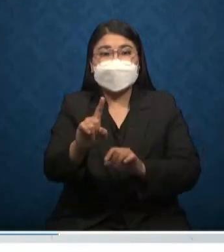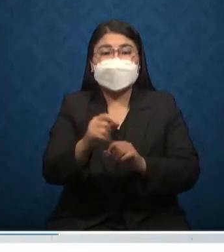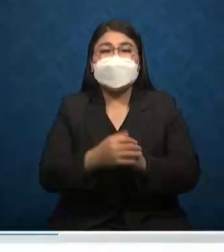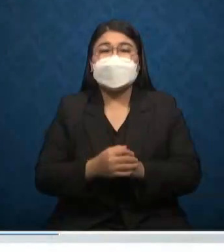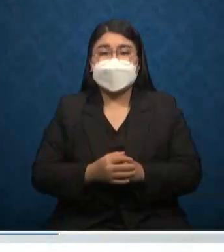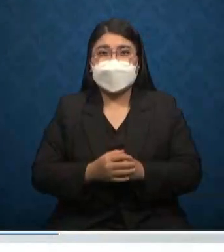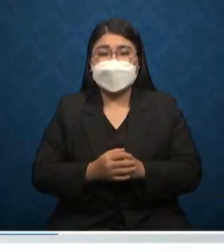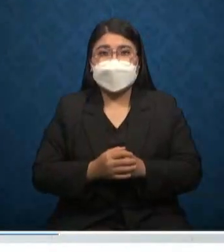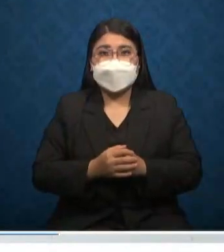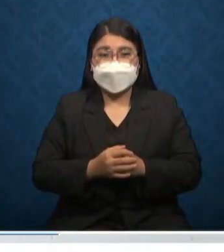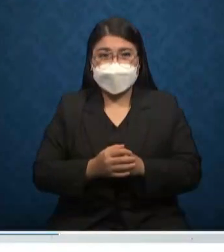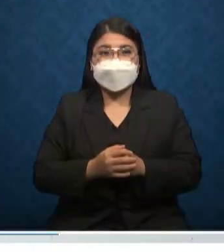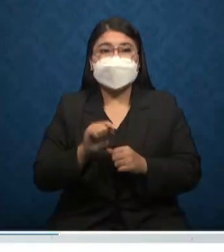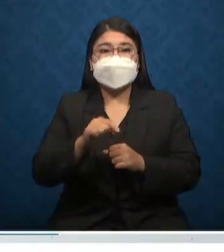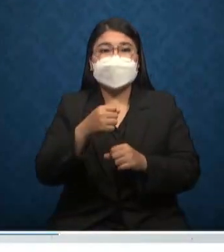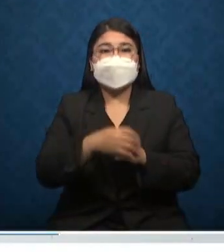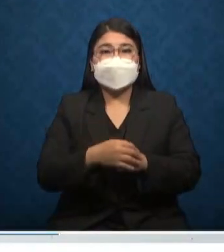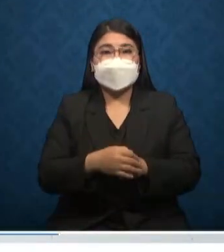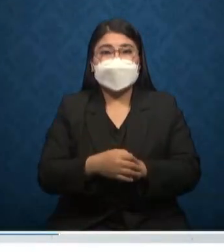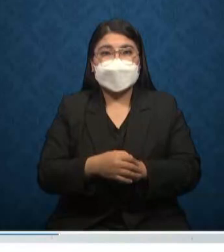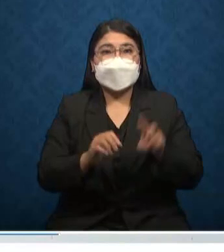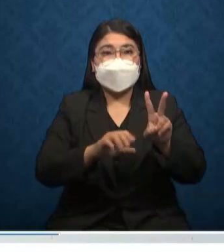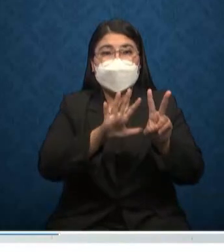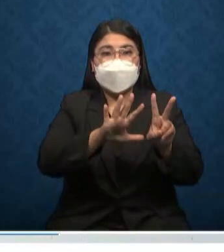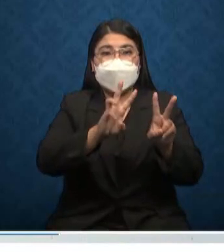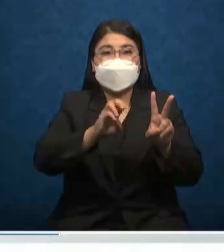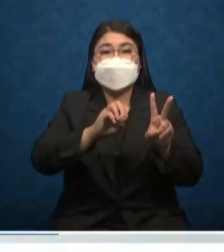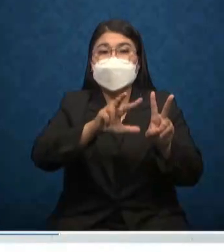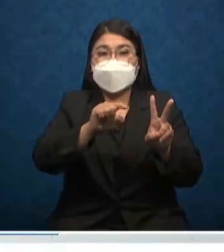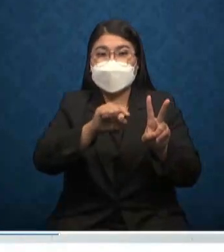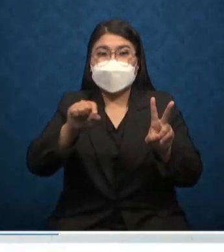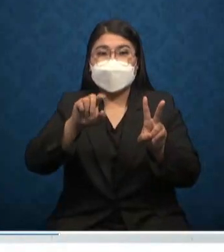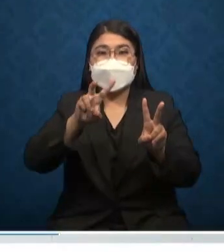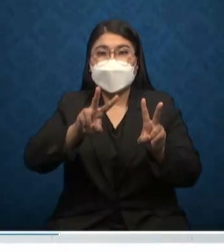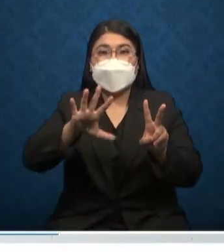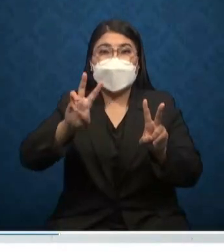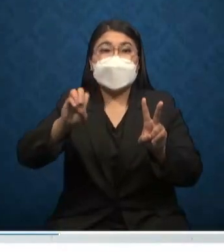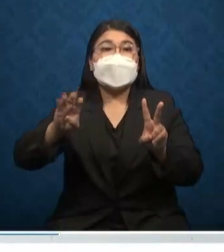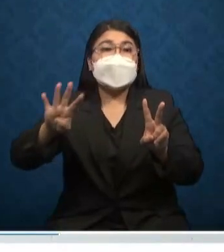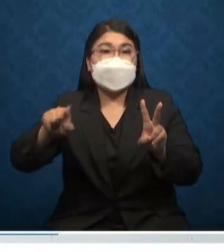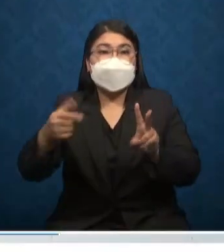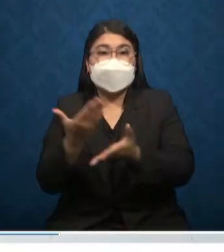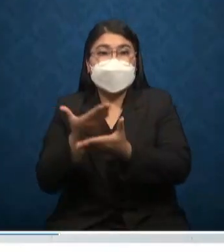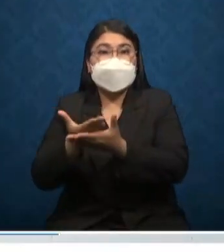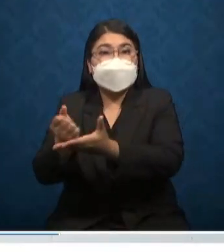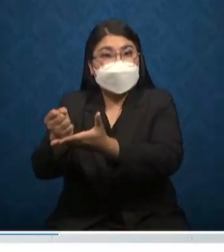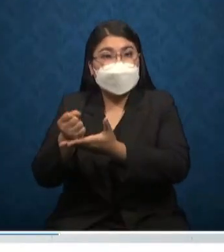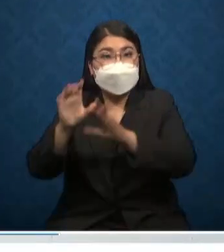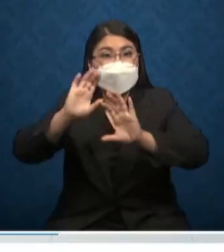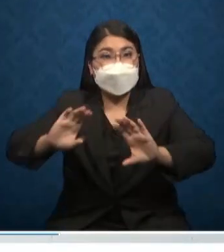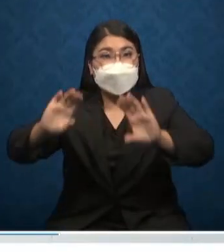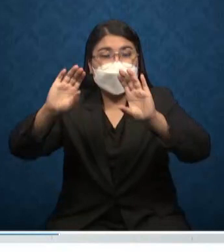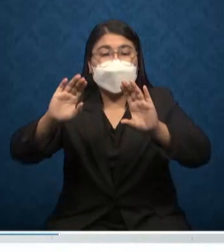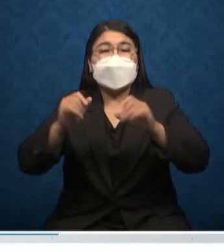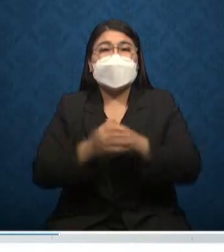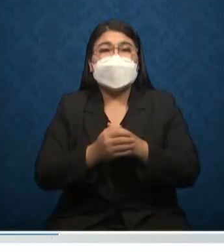ในฤดูผลิตปี 63/64 นะครับก็ได้มีการนำเสนอเงินของเงินช่วยเหลือจากรัฐบาลในเรื่องของโครงการ